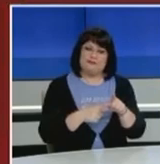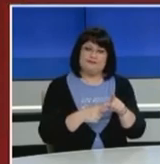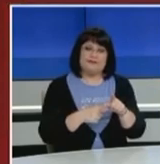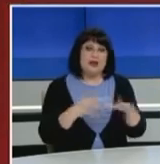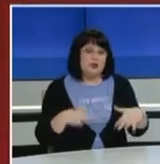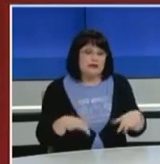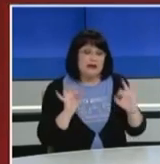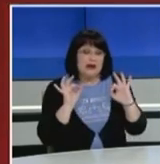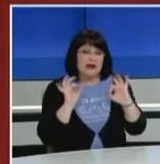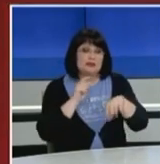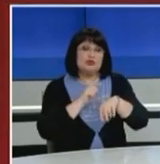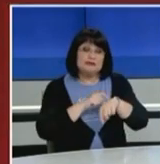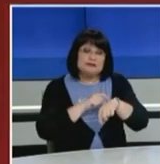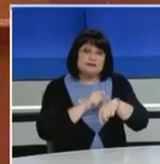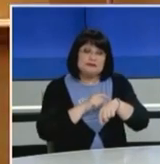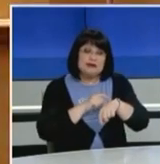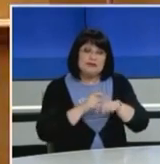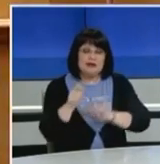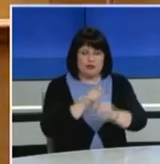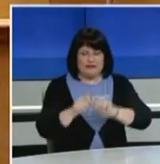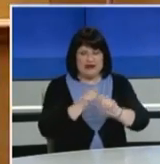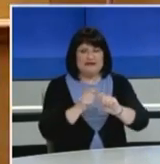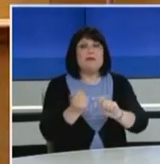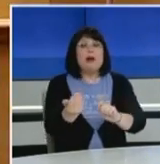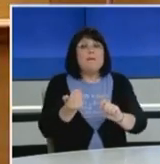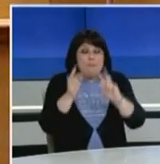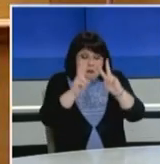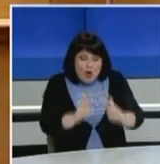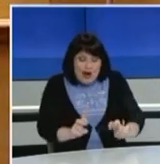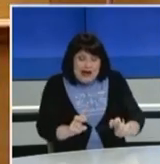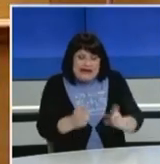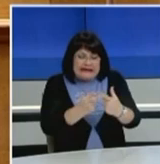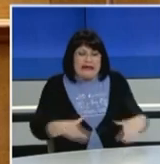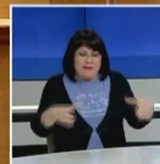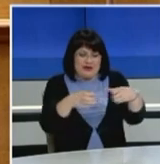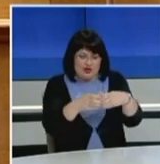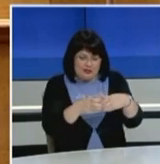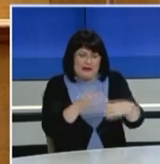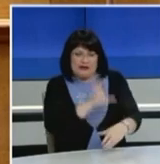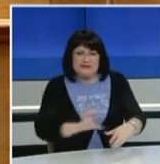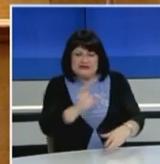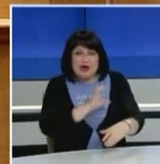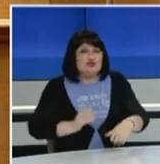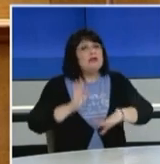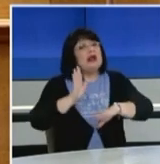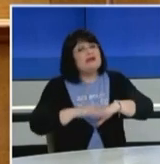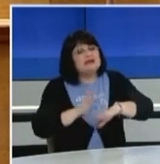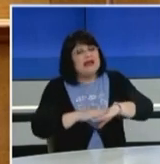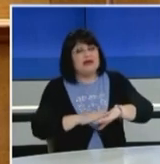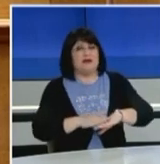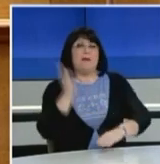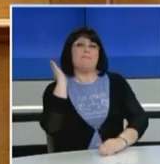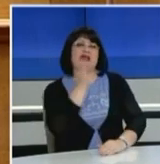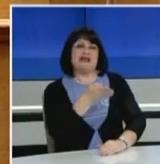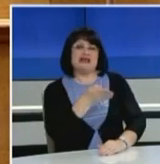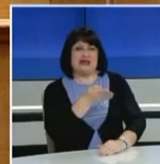από την πρώτη στιγμή της συγκρότησης Προανακριτικής Επιτροπής για την διερεύνηση τυχών ποινικών ευθυνών του